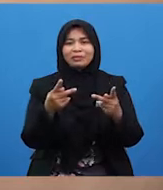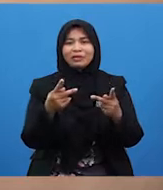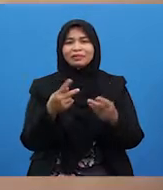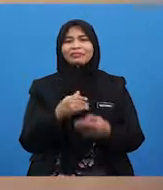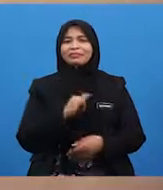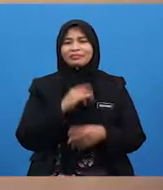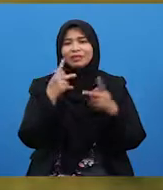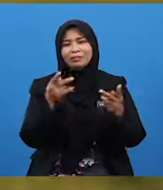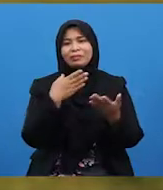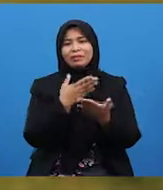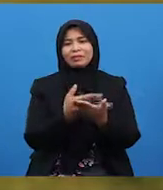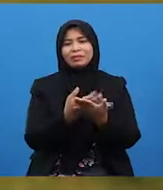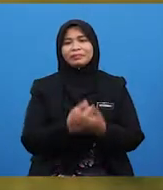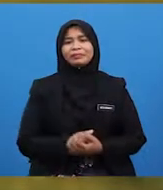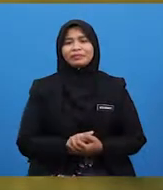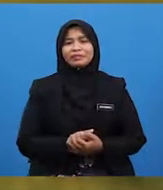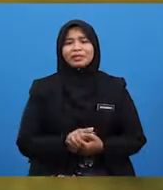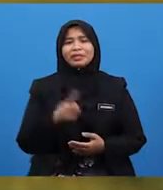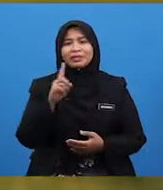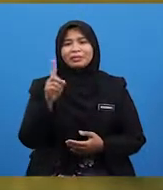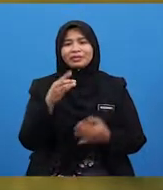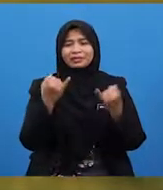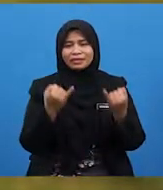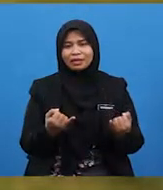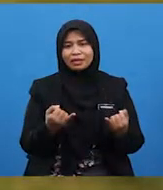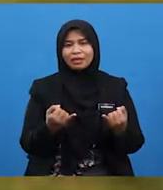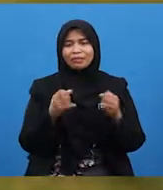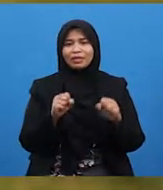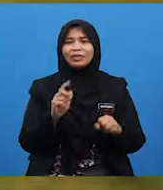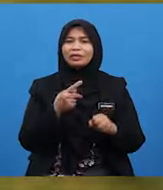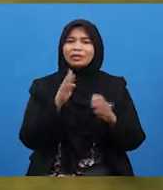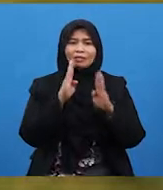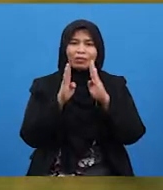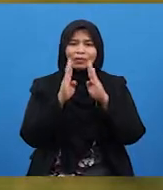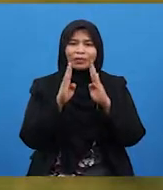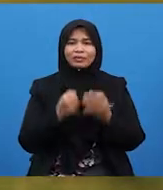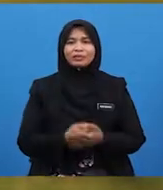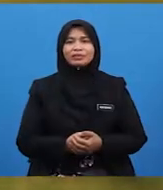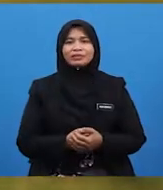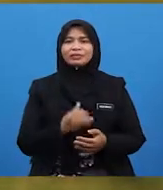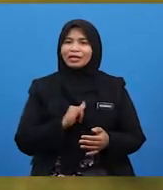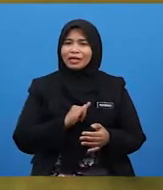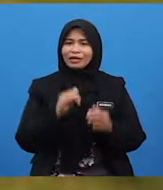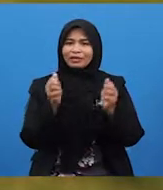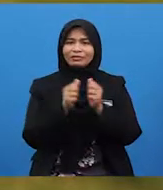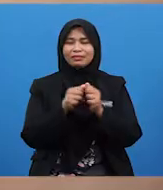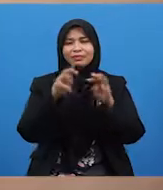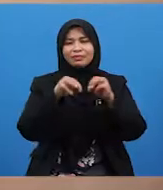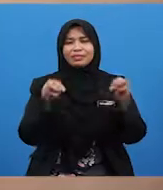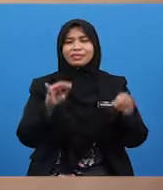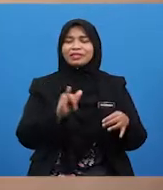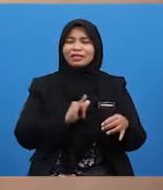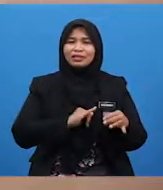khabar baik. Encik Kugan, di mana sekarang? Boleh tak kita berbual sekejap? Saya dengan murid-murid saya sekarang.